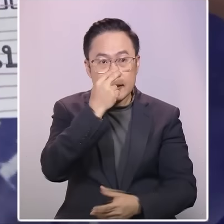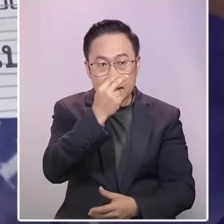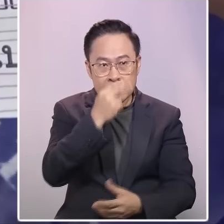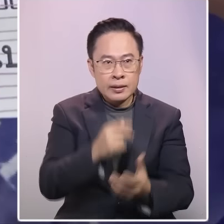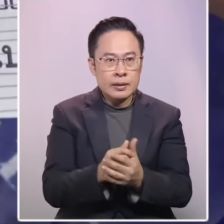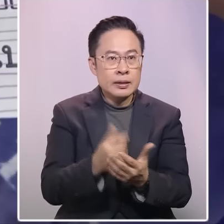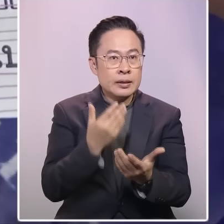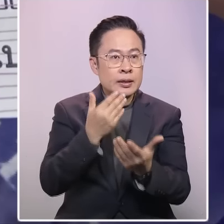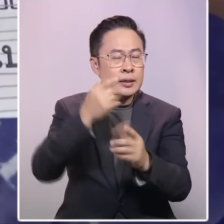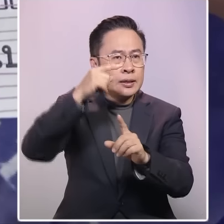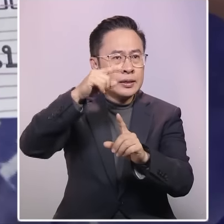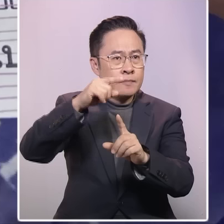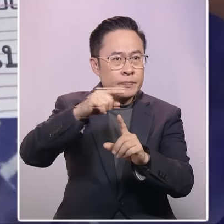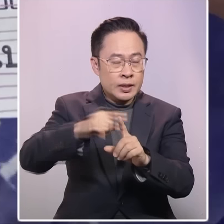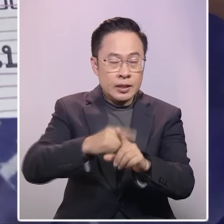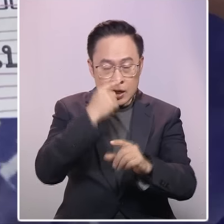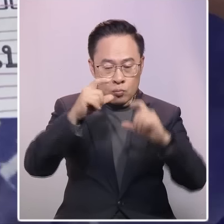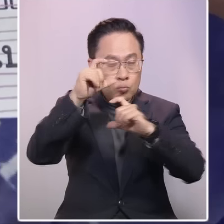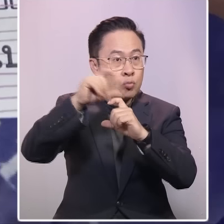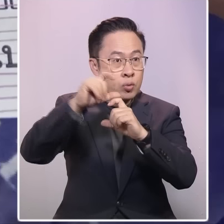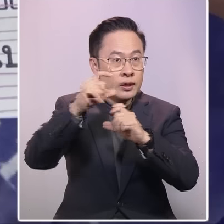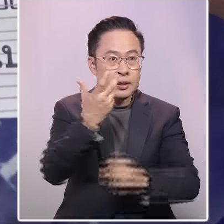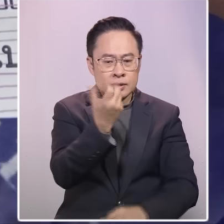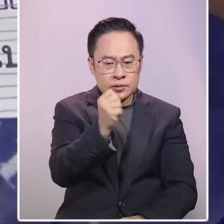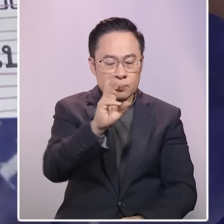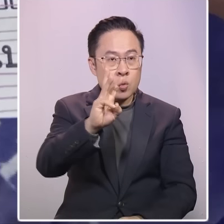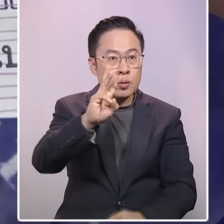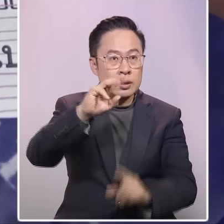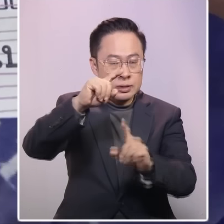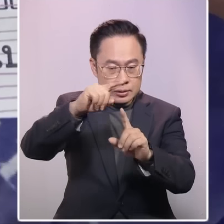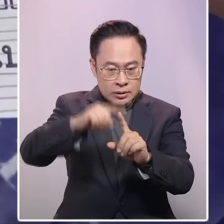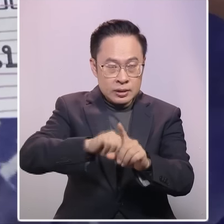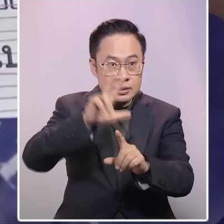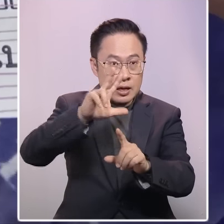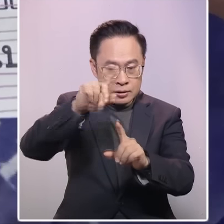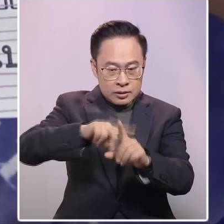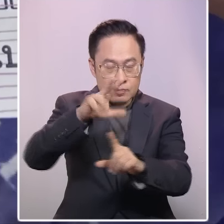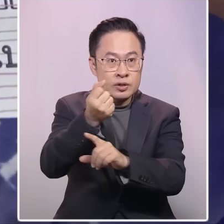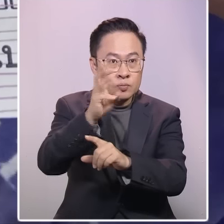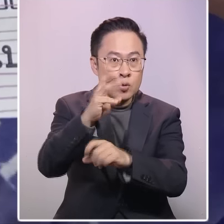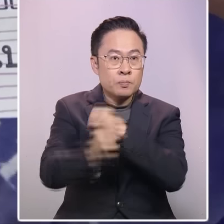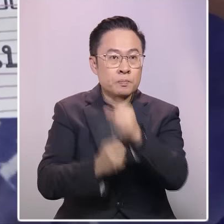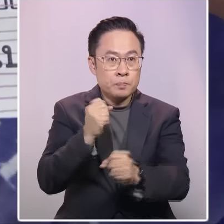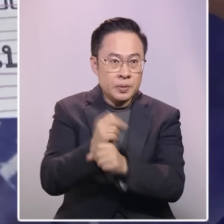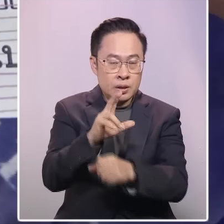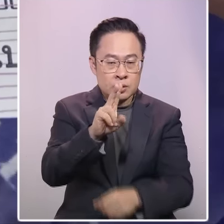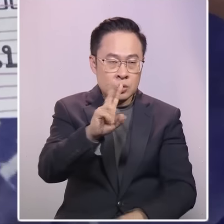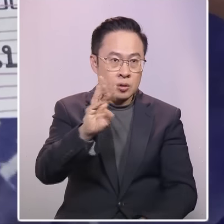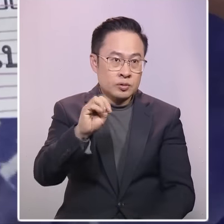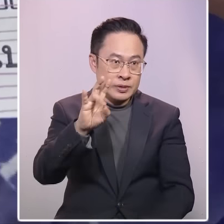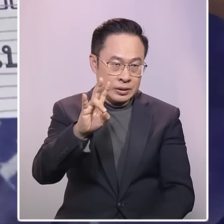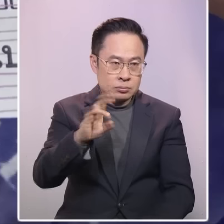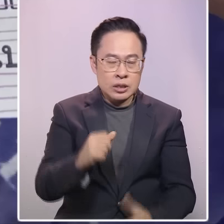ที่ 16มีนาคมปี 67นี่นะฮะเาบอกว่าที่ขึ้นเงินไม่ได้เพราะเขาไม่มีบัตรประชาชน